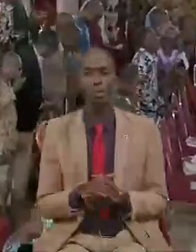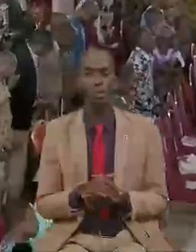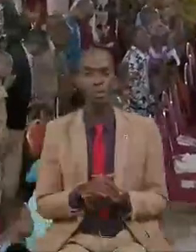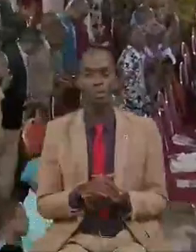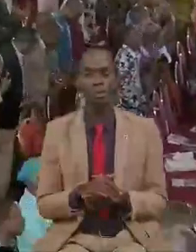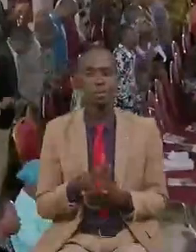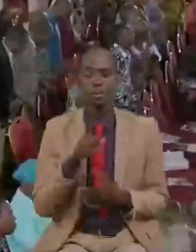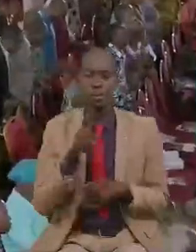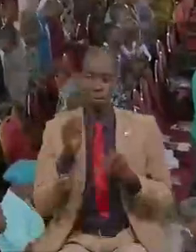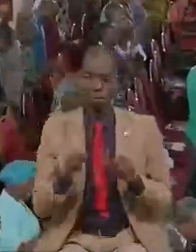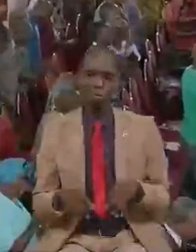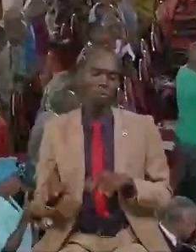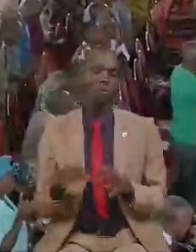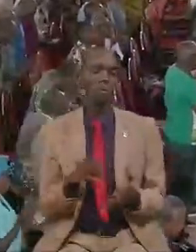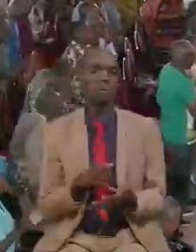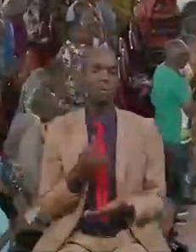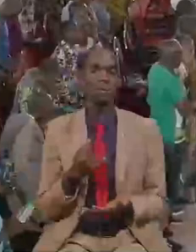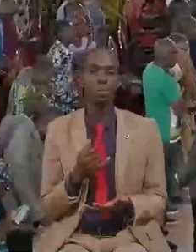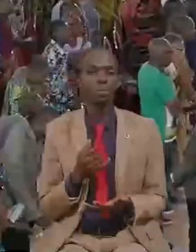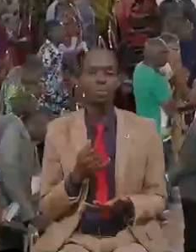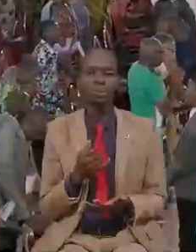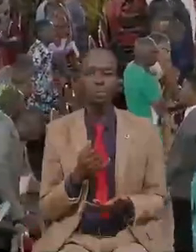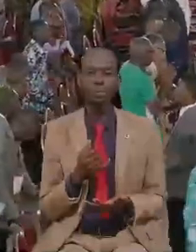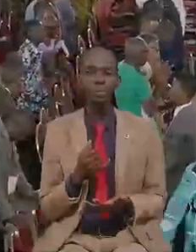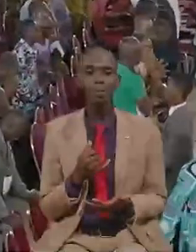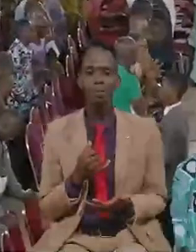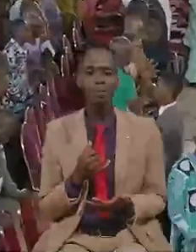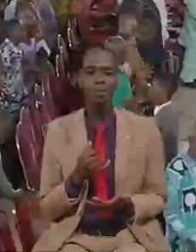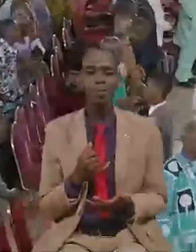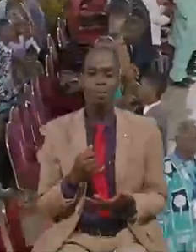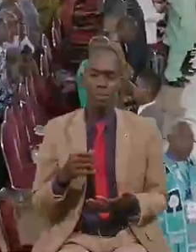Lève-toi et fais-le. Lève-toi et fais-le.